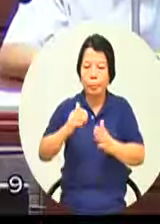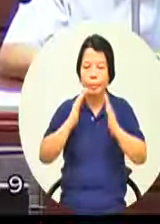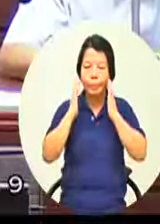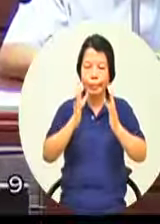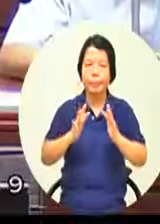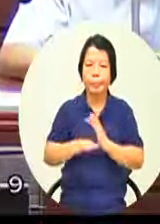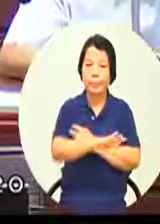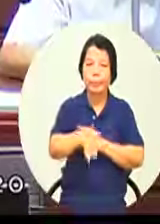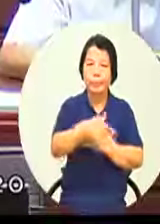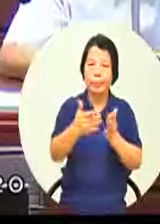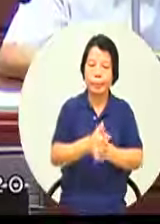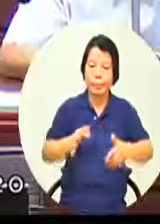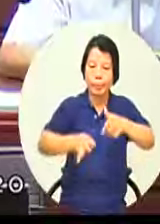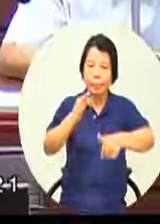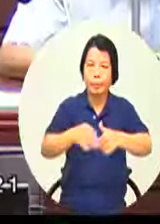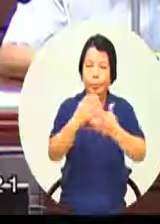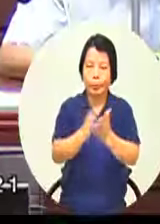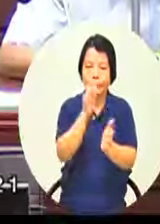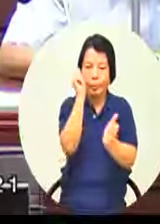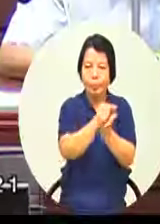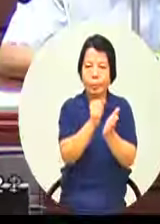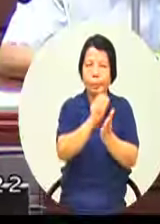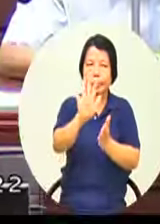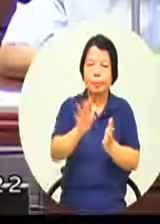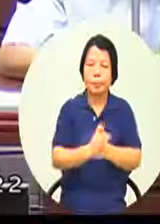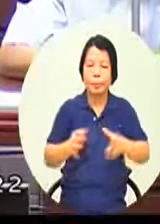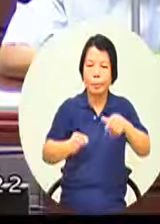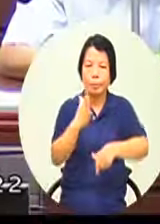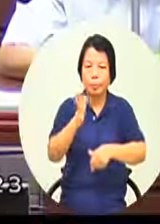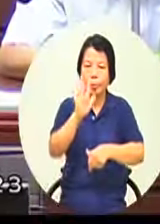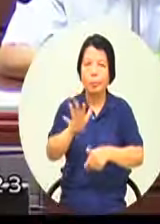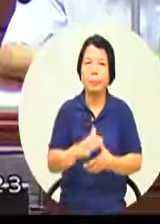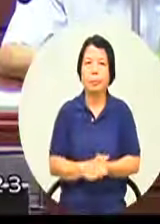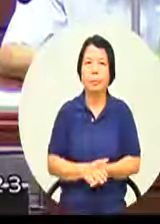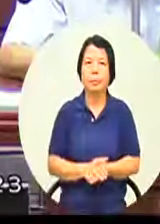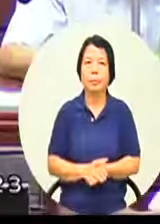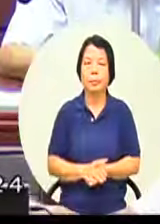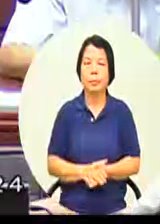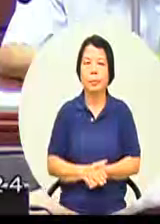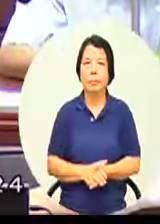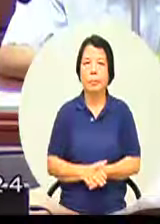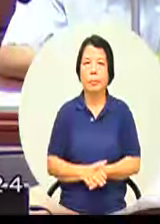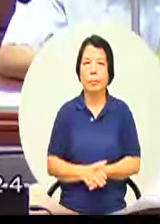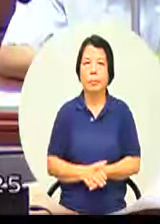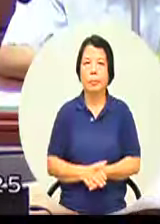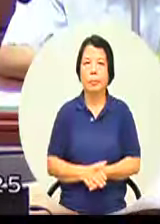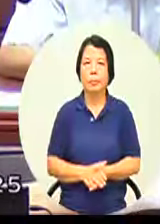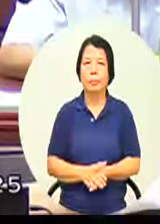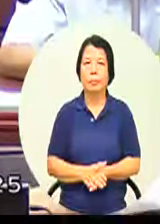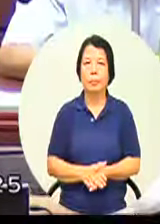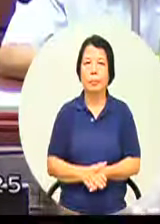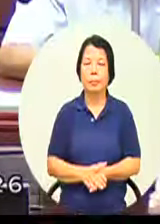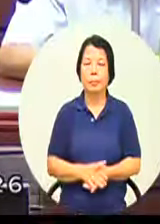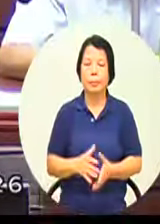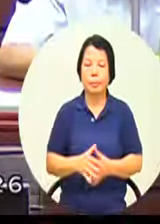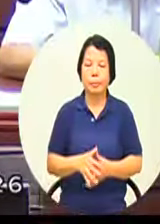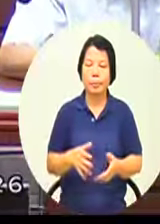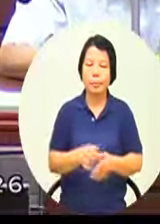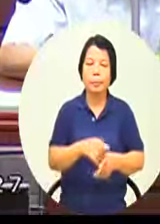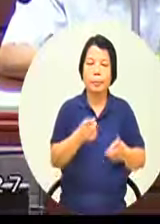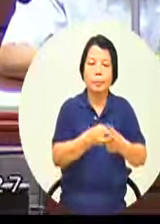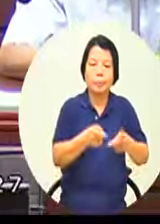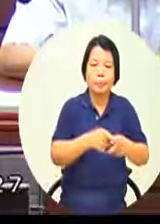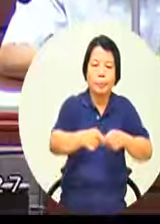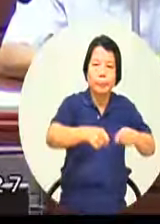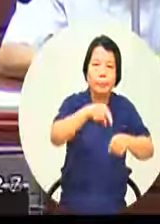格，我们这里都有做记录的，而且是公开的，哦，都是公开的。那在零售市场的价格，